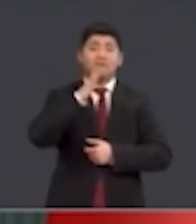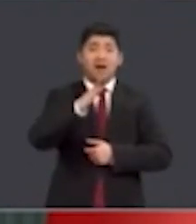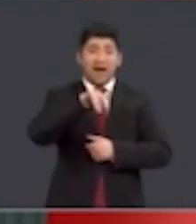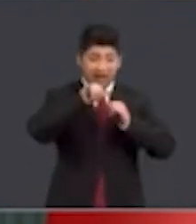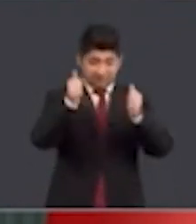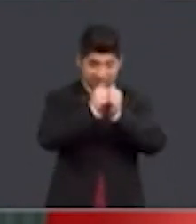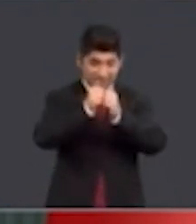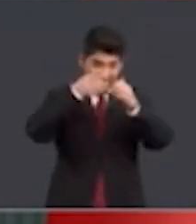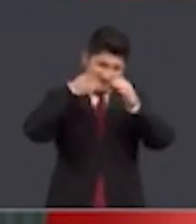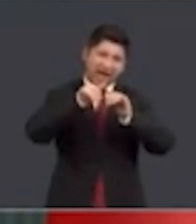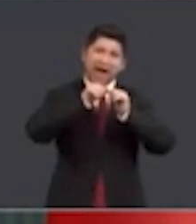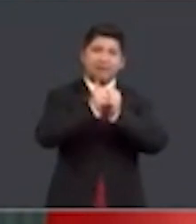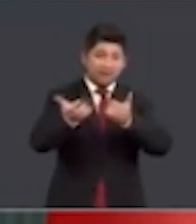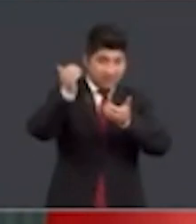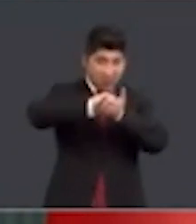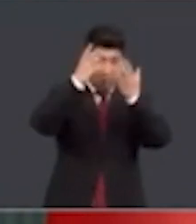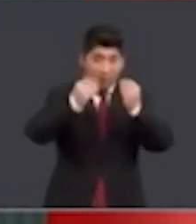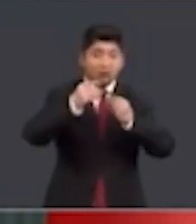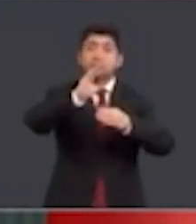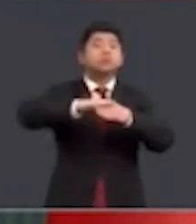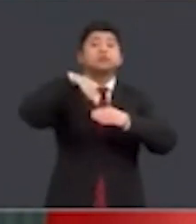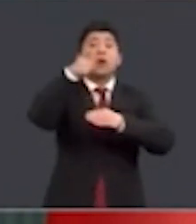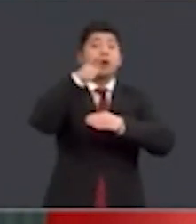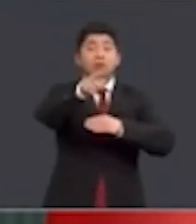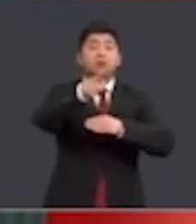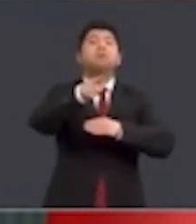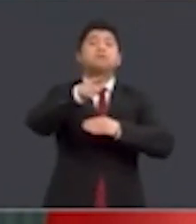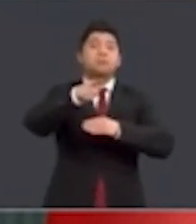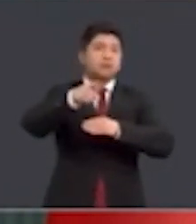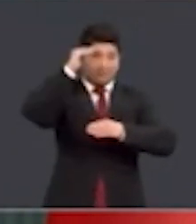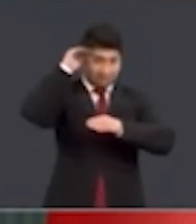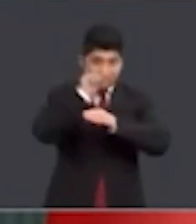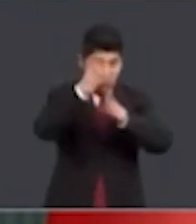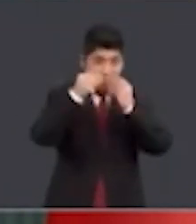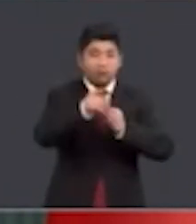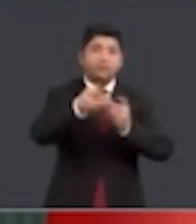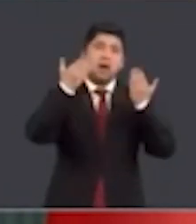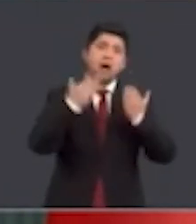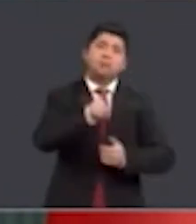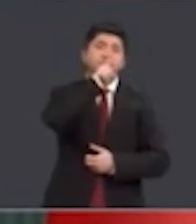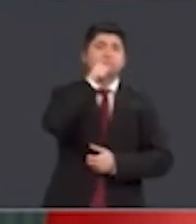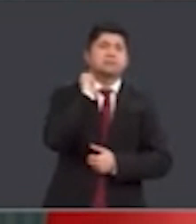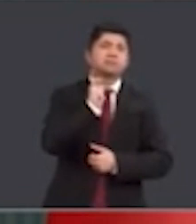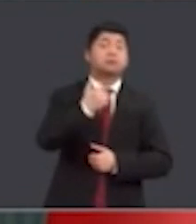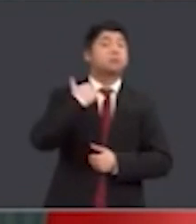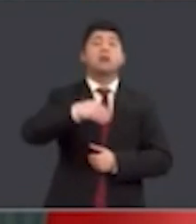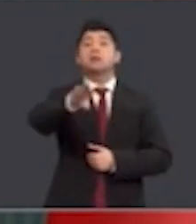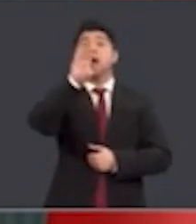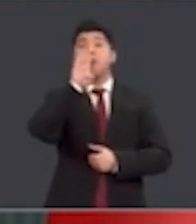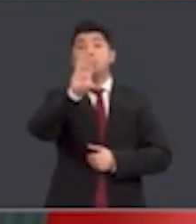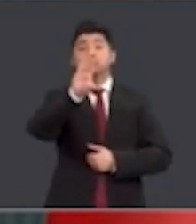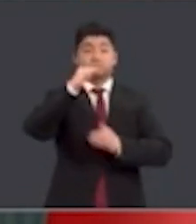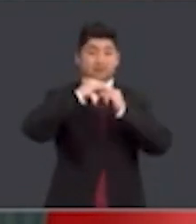çuvala girerseniz daha sonra başınıza geleceklere rıza göstermiş olursunuz. Biz demokrasiye,